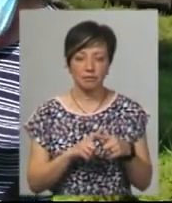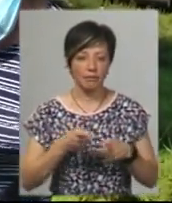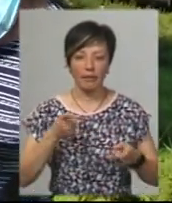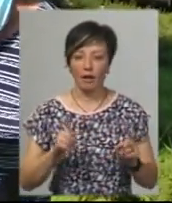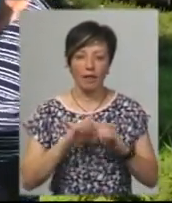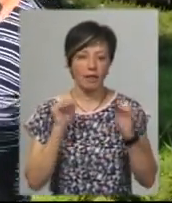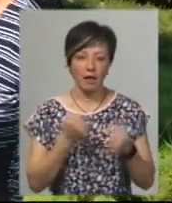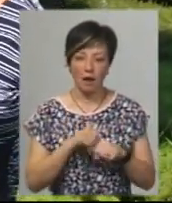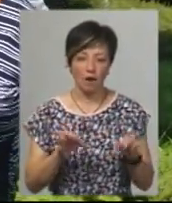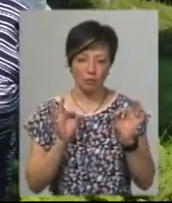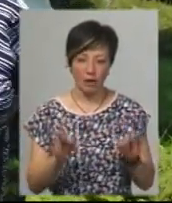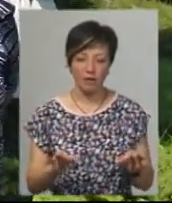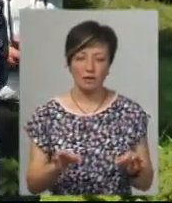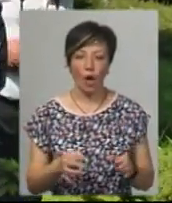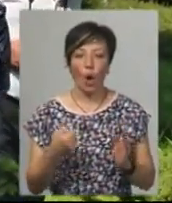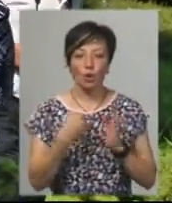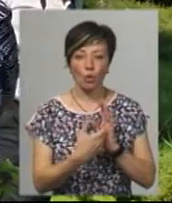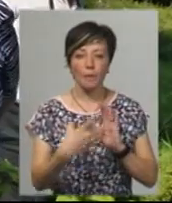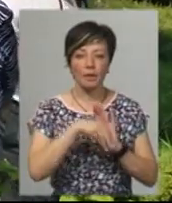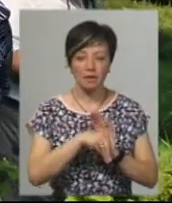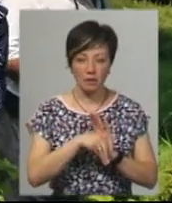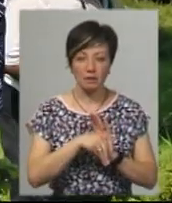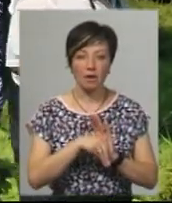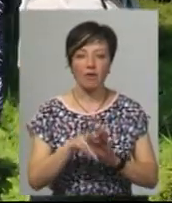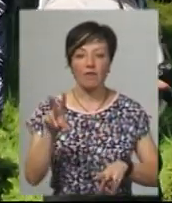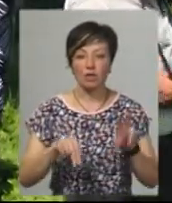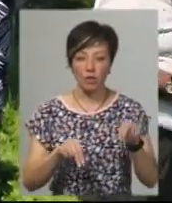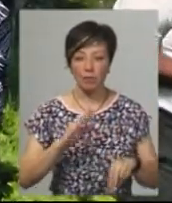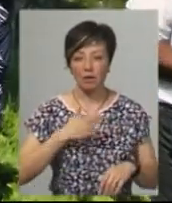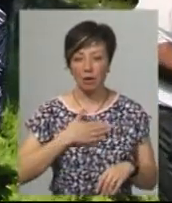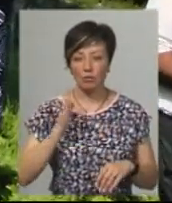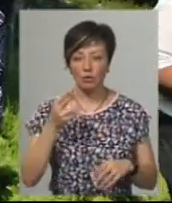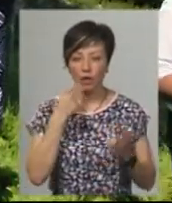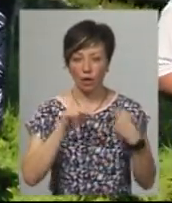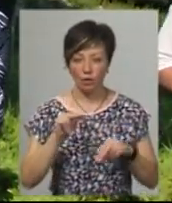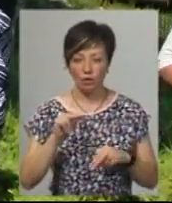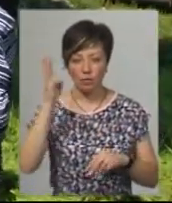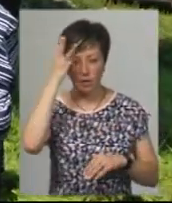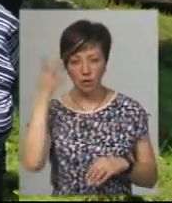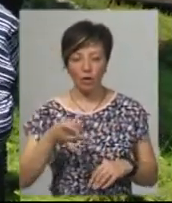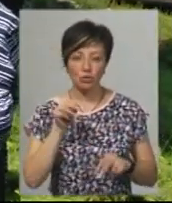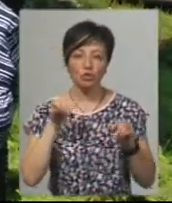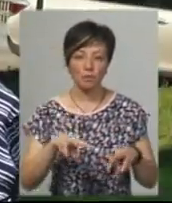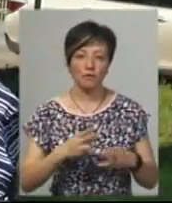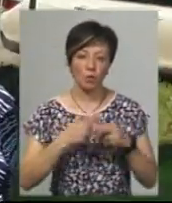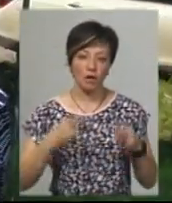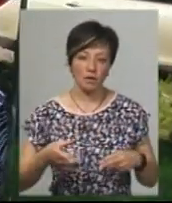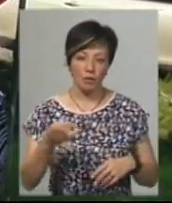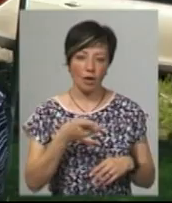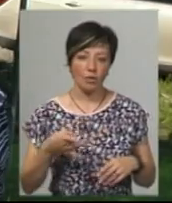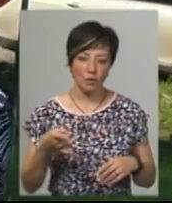нереально, це правда. До приєднання до Хмельницького району, і ми вважаємо, що нам буде краще в Хмельницькому районі, ніж в Дунаєвецькому районі.